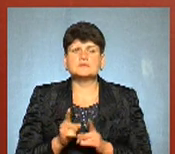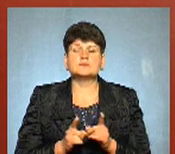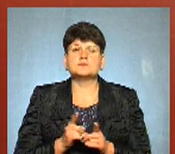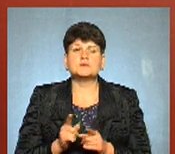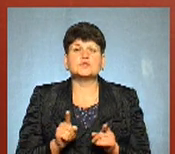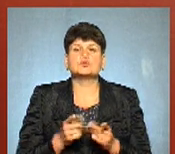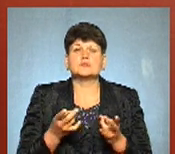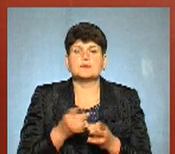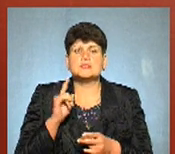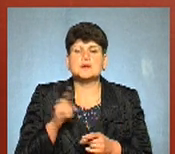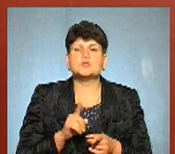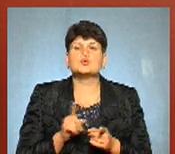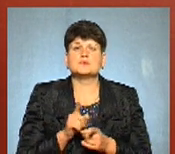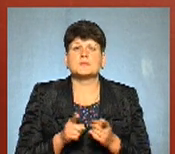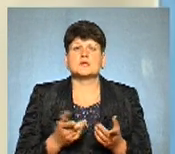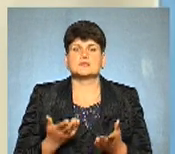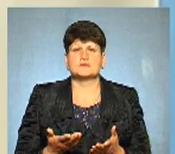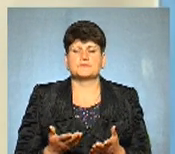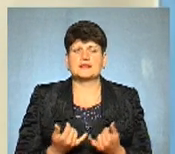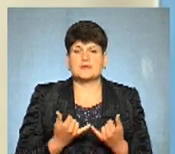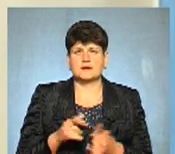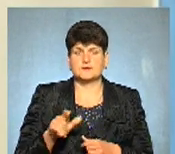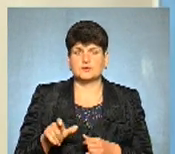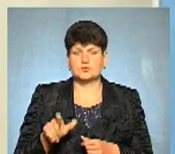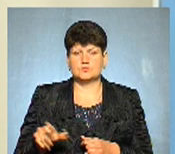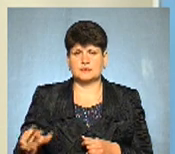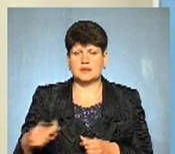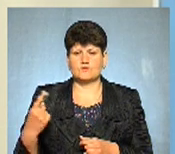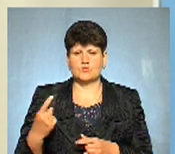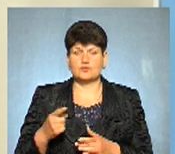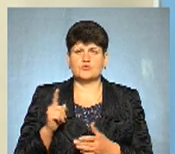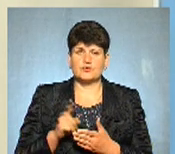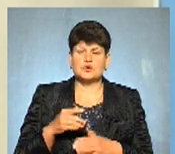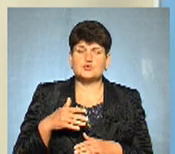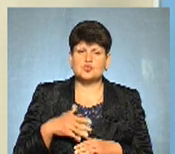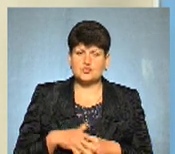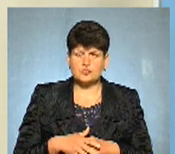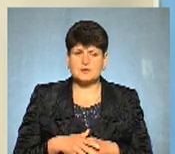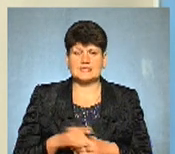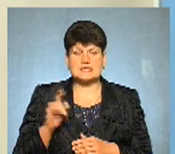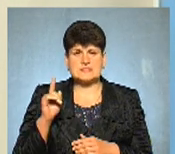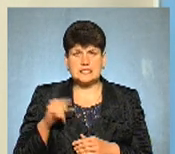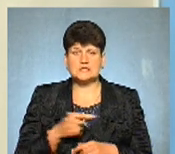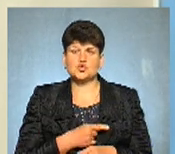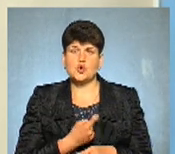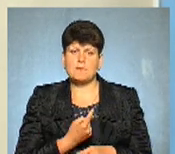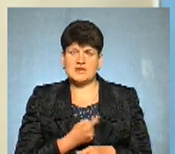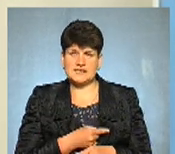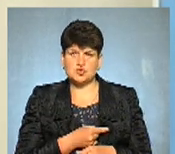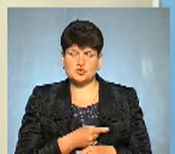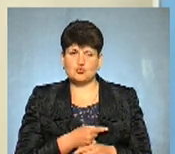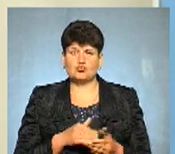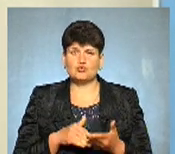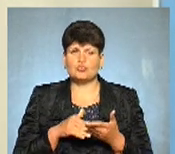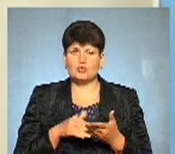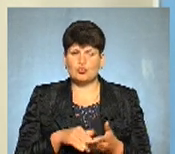області знати, що для них зміниться? Ну, мешканці області, перш за все, повинні розуміти і знати те, що медичну